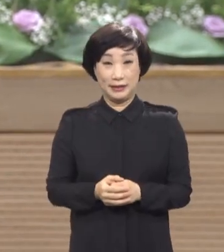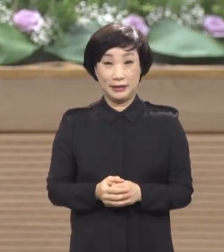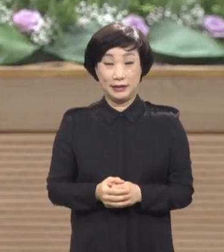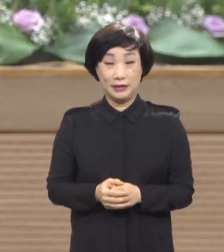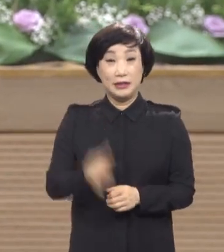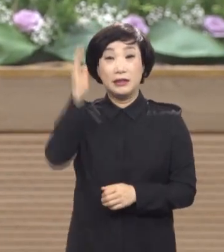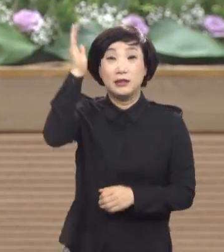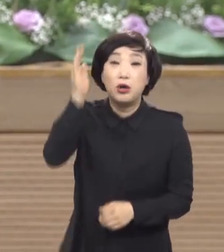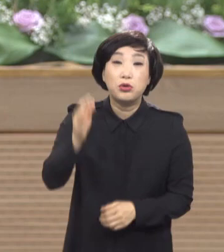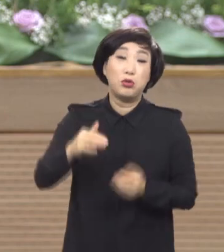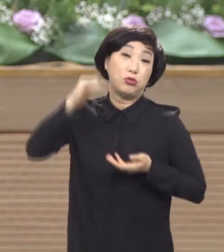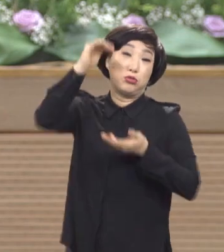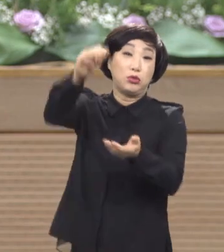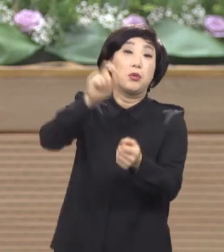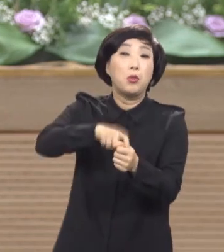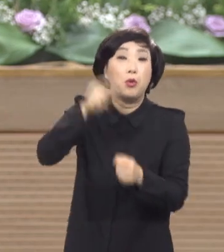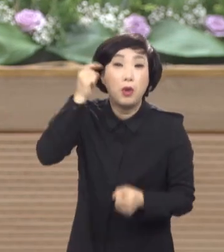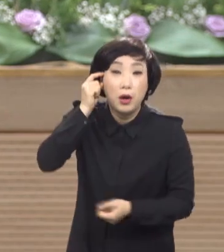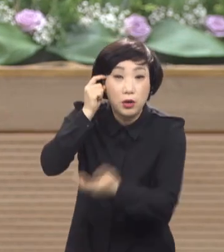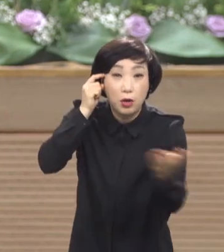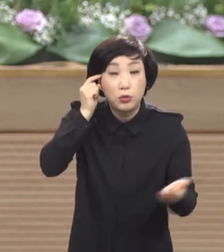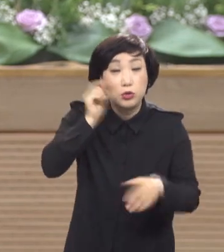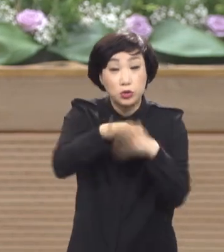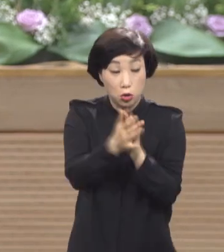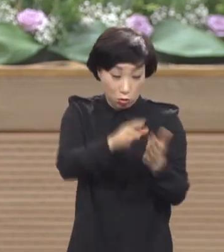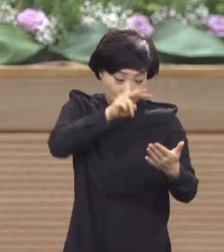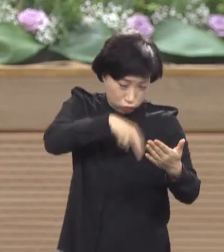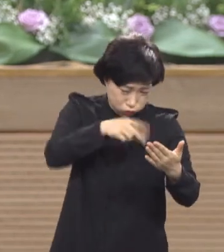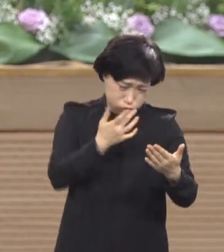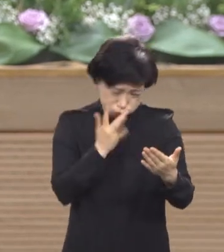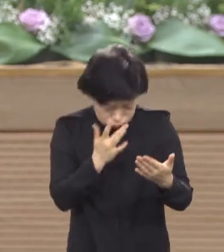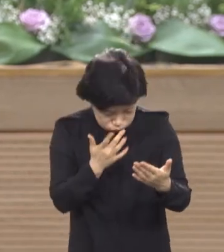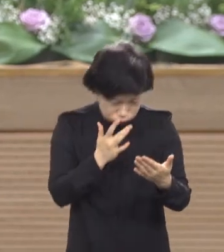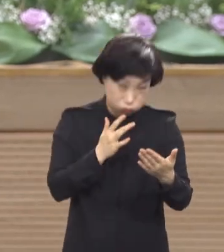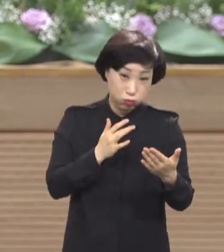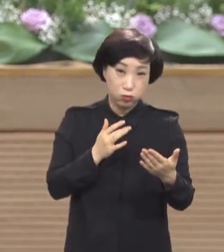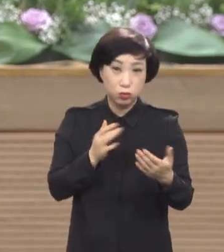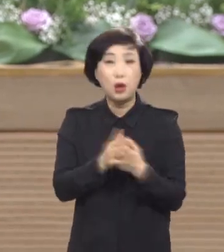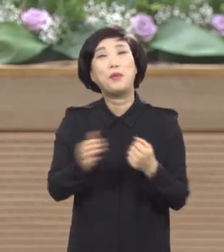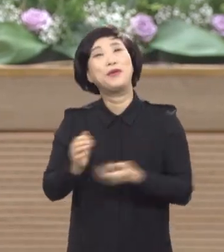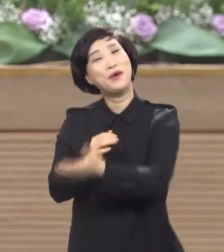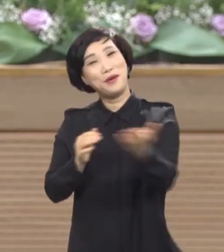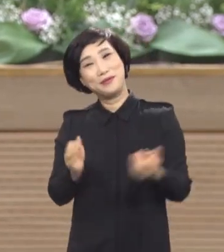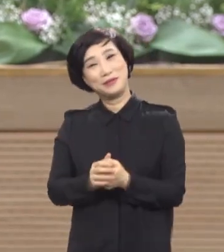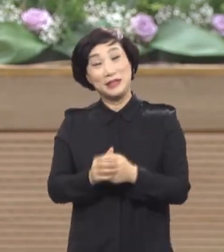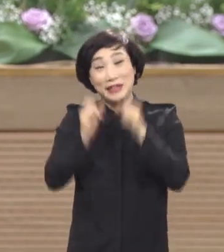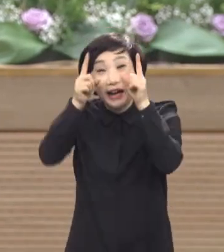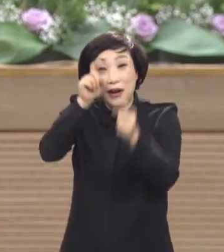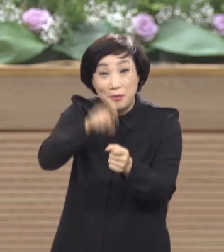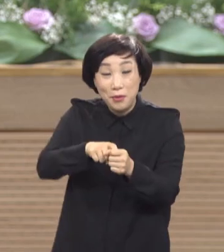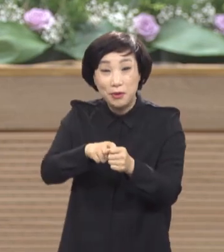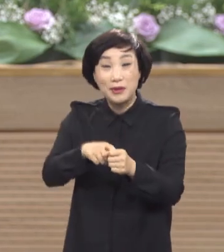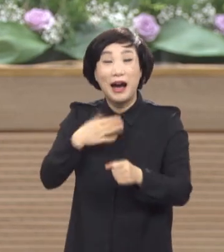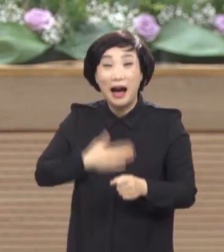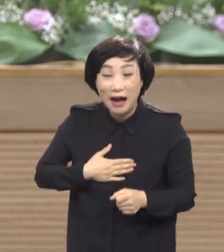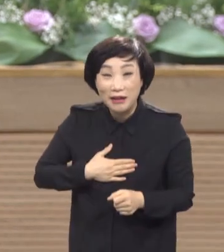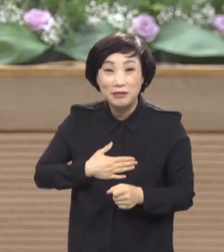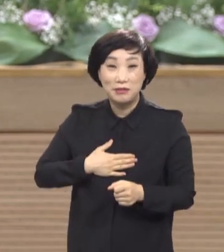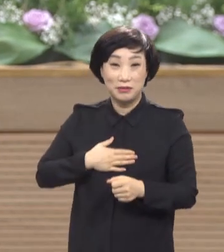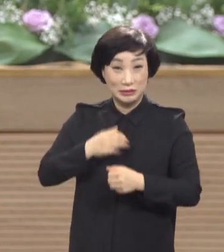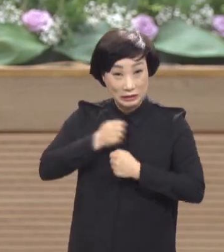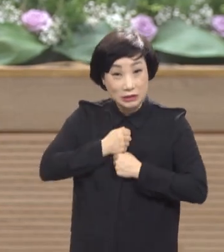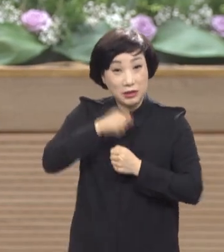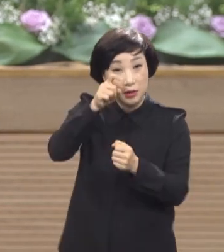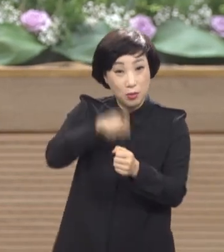설교를 왜 하느냐 성경을 읽어도 무슨 소린가 못 알아들으니까 깨닫게 해서 알게 해서